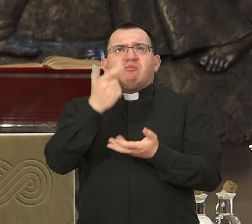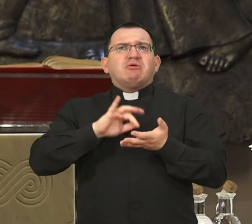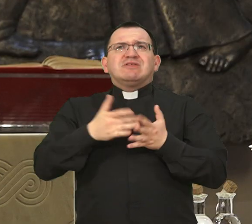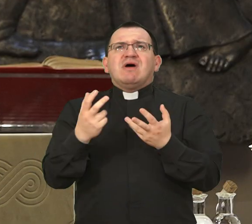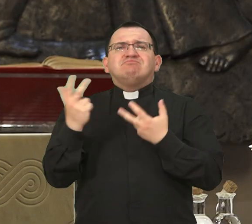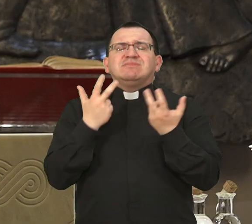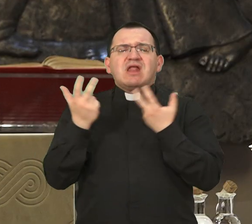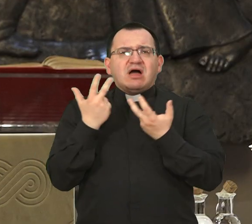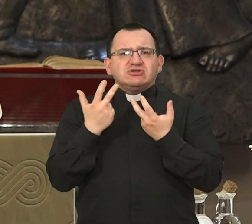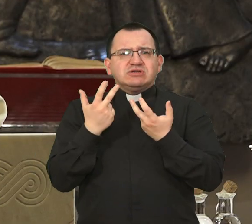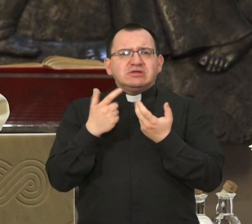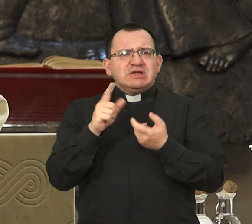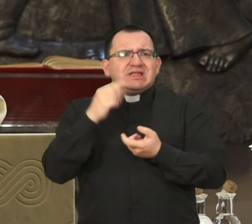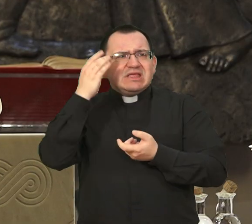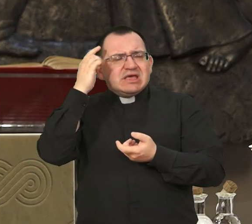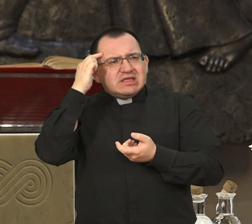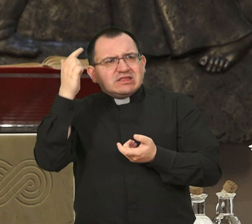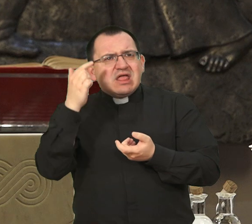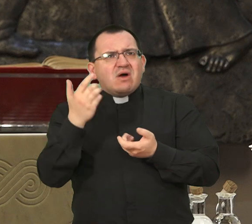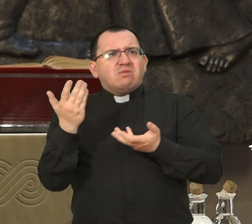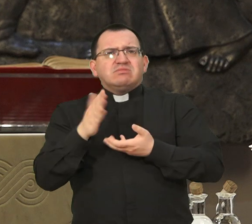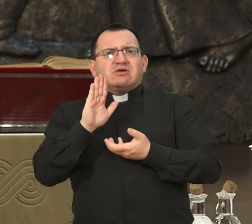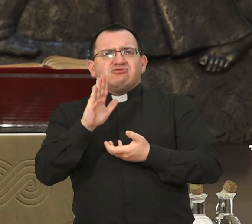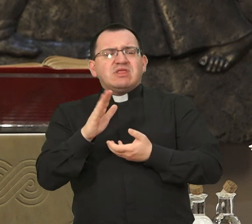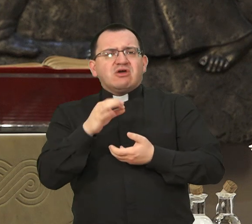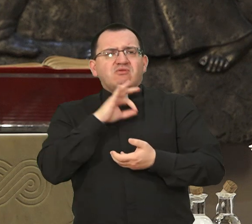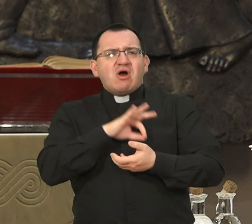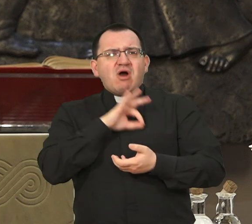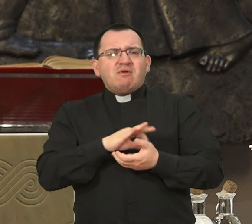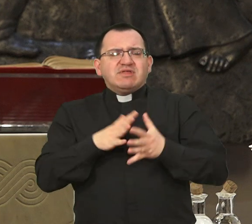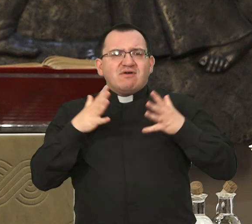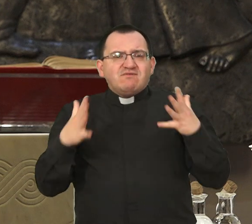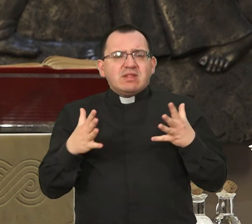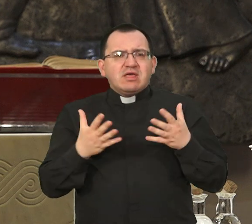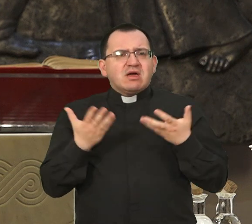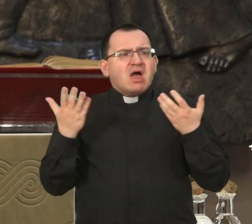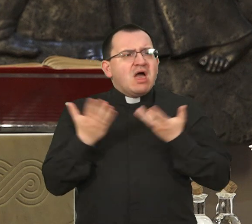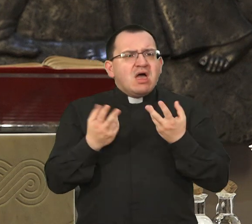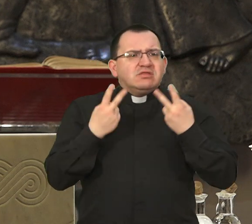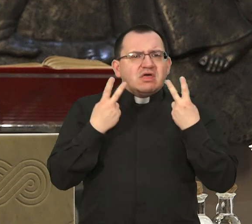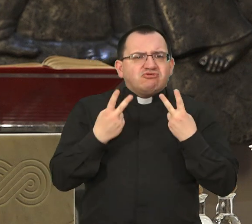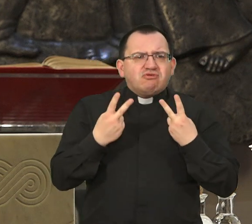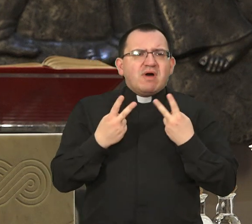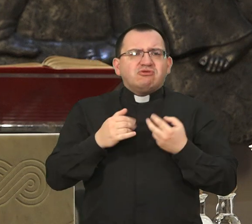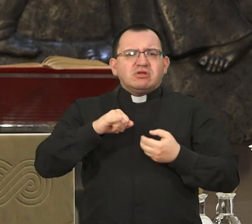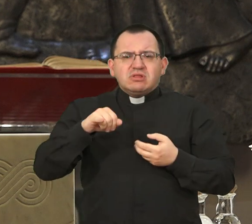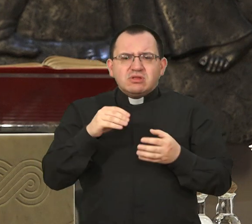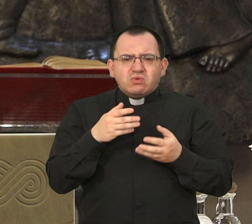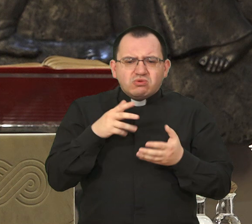traži. Nije znao zašto je njegova uloga velika, zašto je važan u životu Josipa i